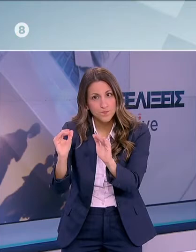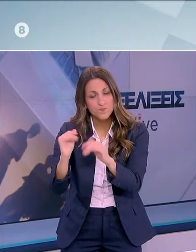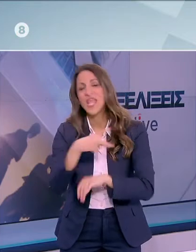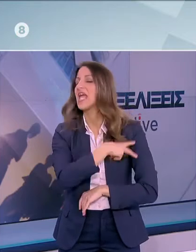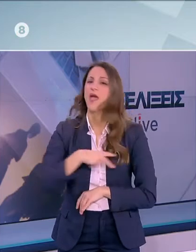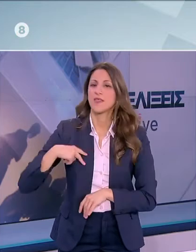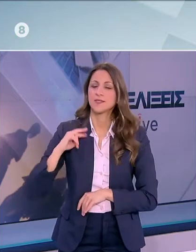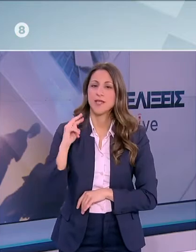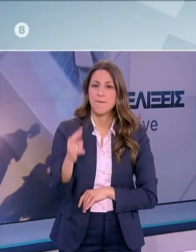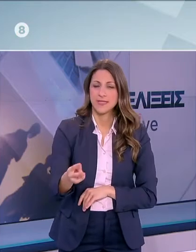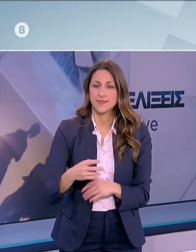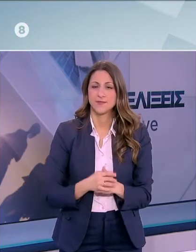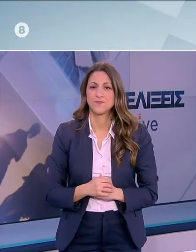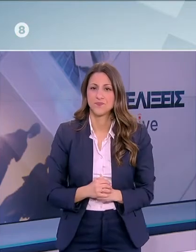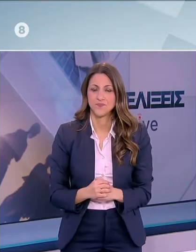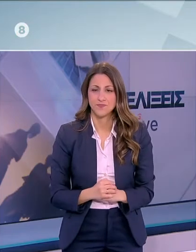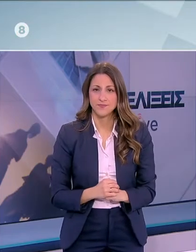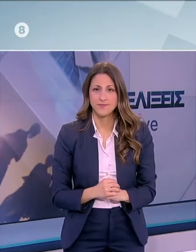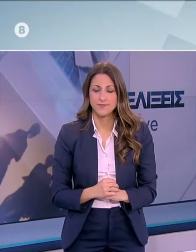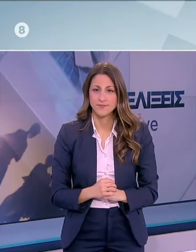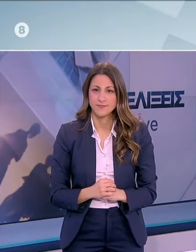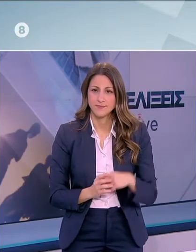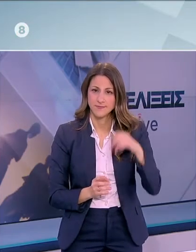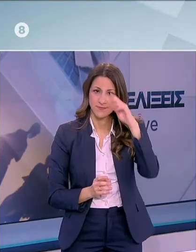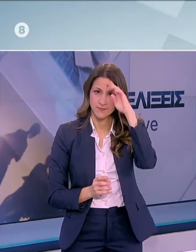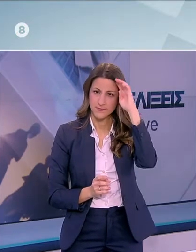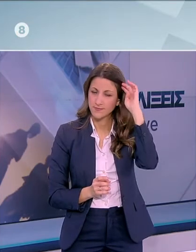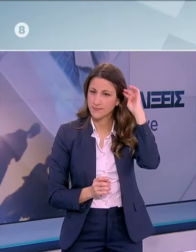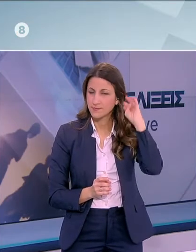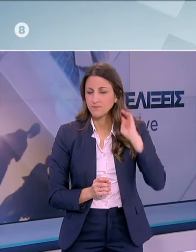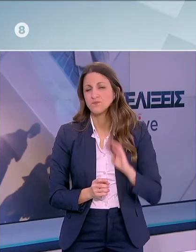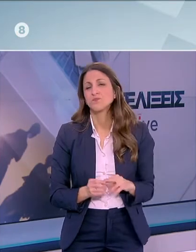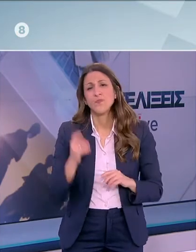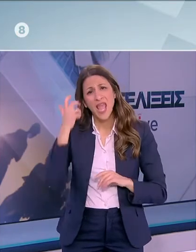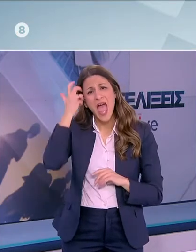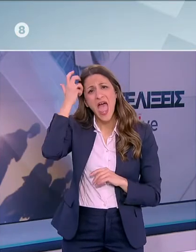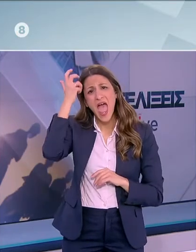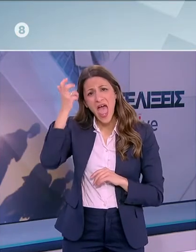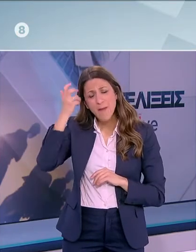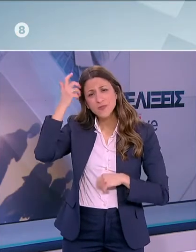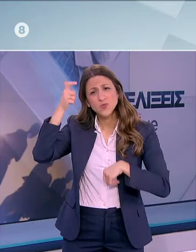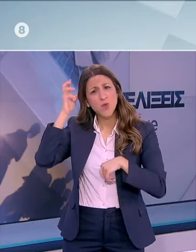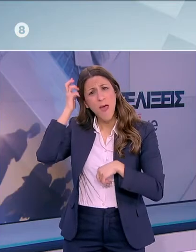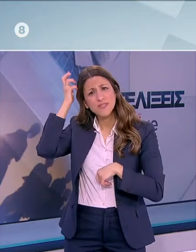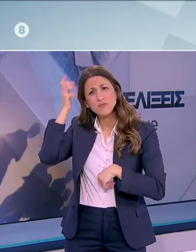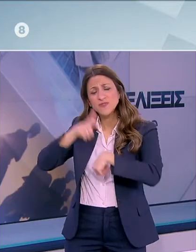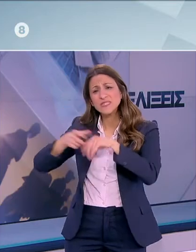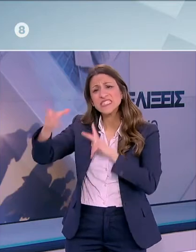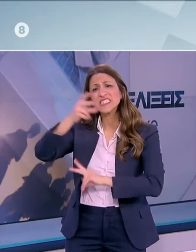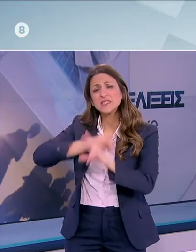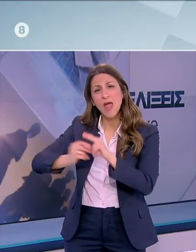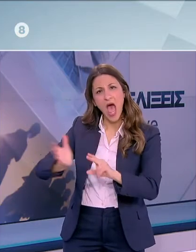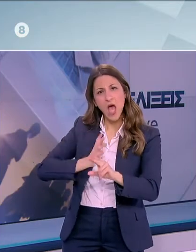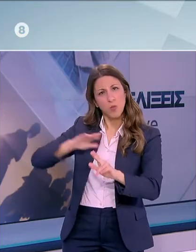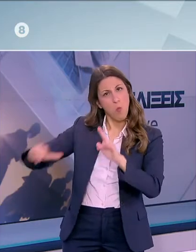Σίγουρα έχει ένα μήνυμα το οποίο συζητιέται πάρα πολύ στην επιστημονική κοινότητα αυτή τη στιγμή, το μήνυμα το ότι οι άνθρωποι οι οποίοι πέρασαν τον